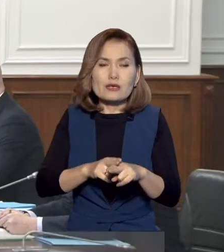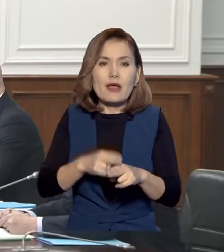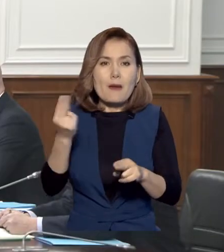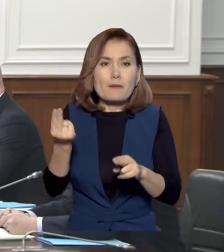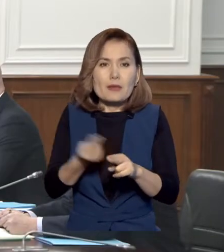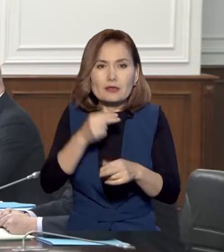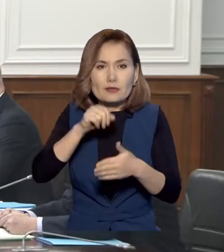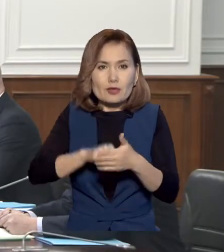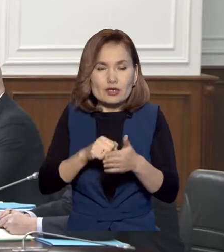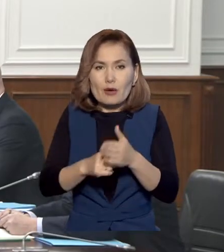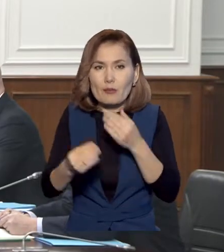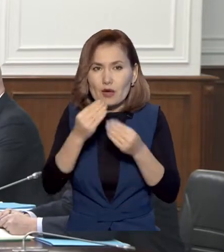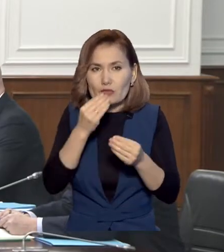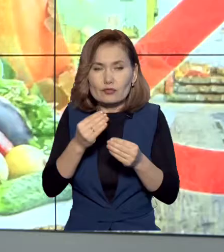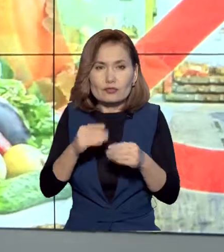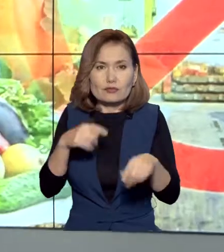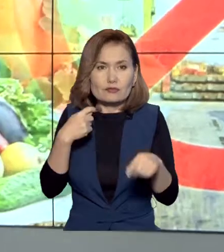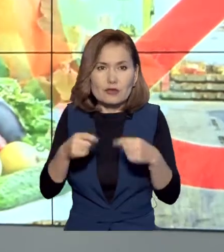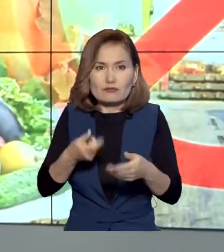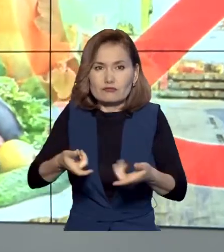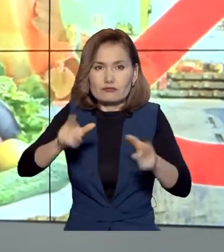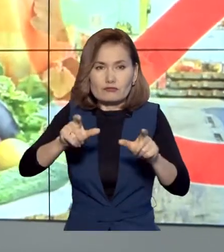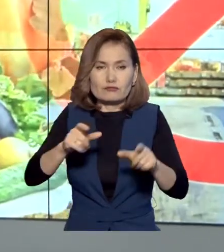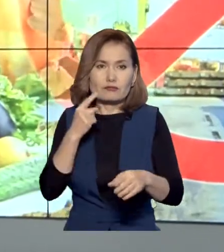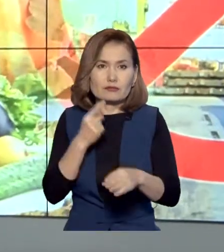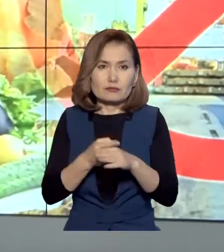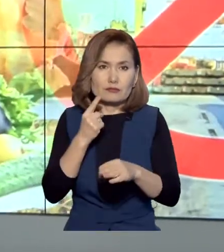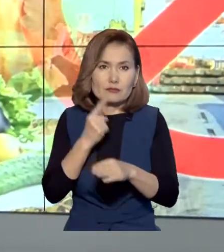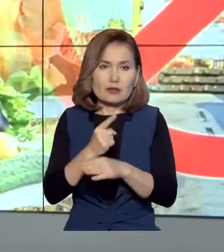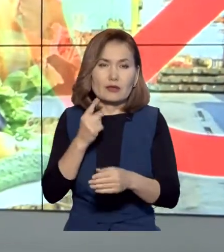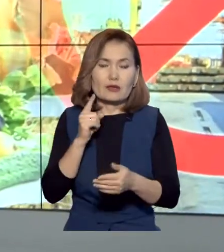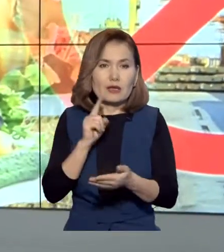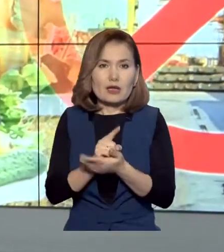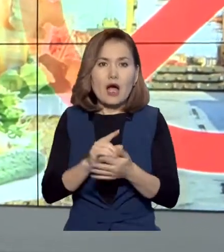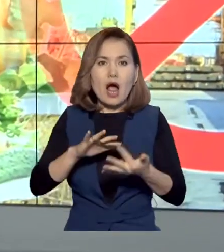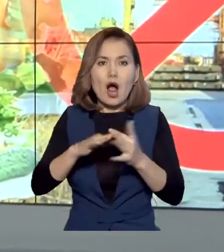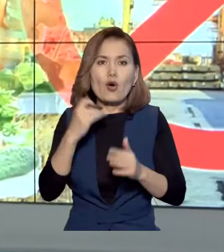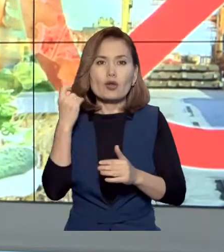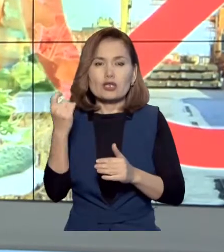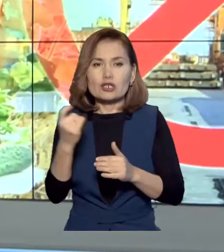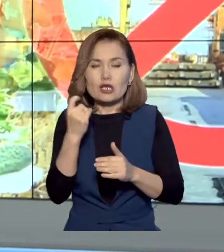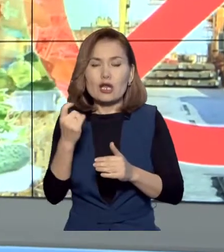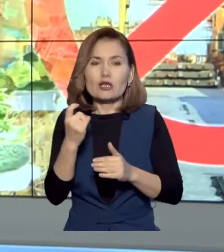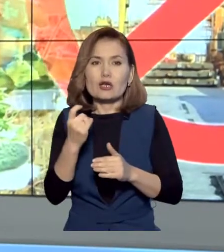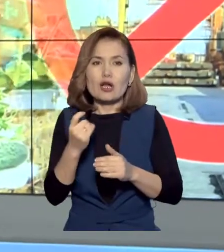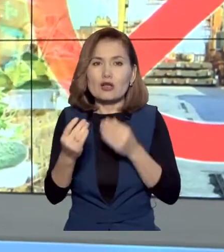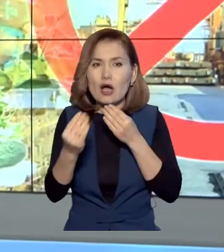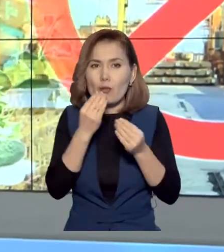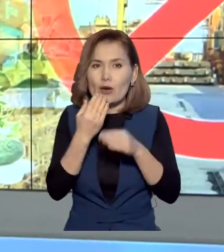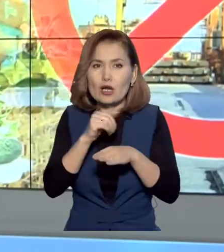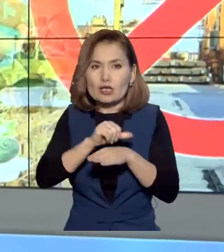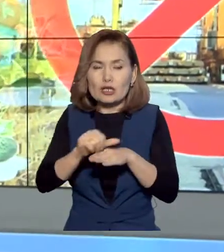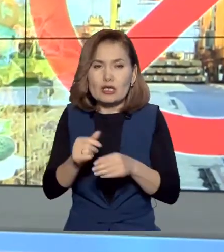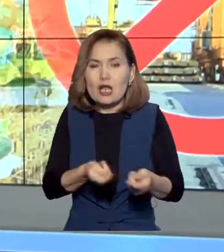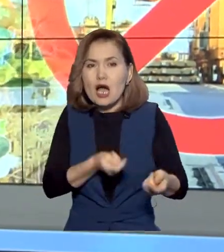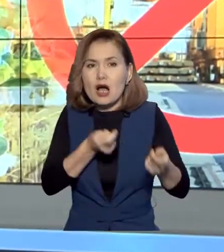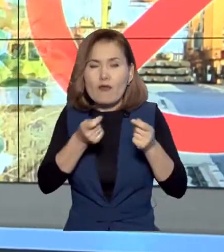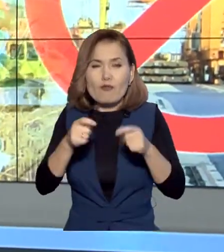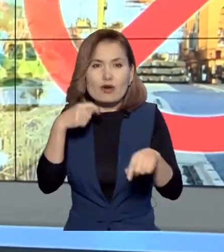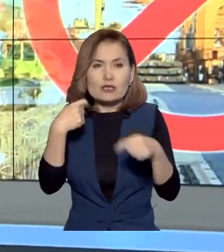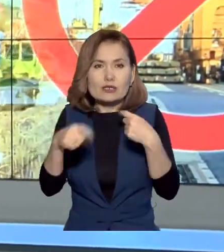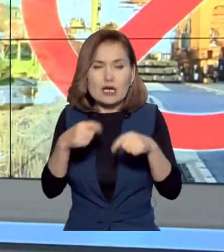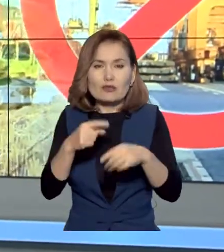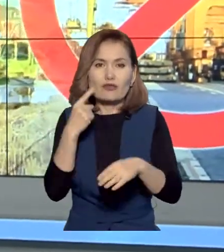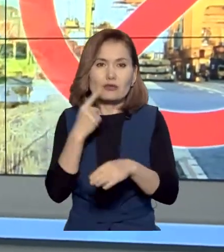табуға жол бермеуіміз қажет. Ауыл шаруашылығы өнімдерін сыртқа сатуға шектеу қою керек. Премьер-министр Әлихан Смайылов